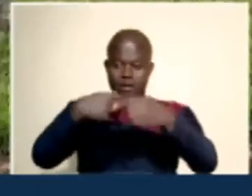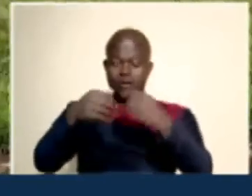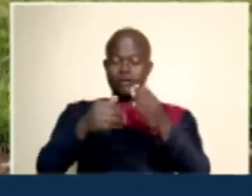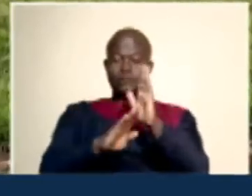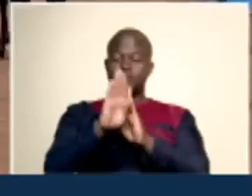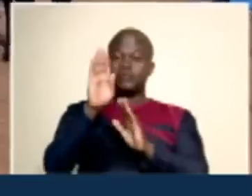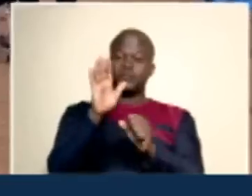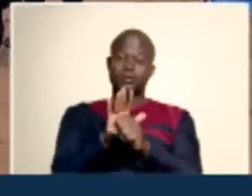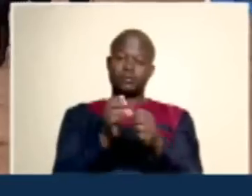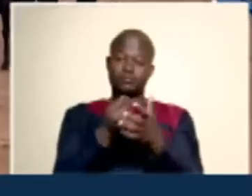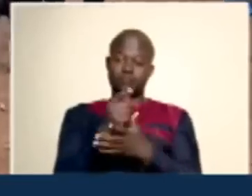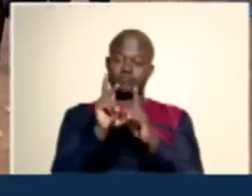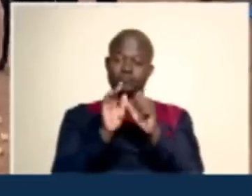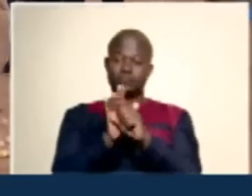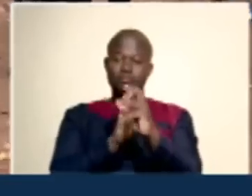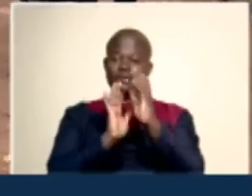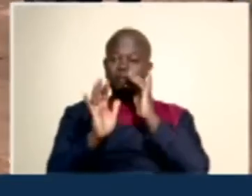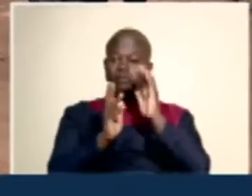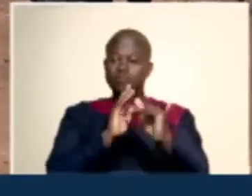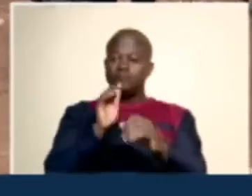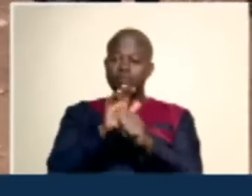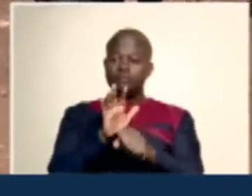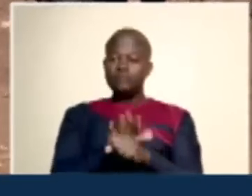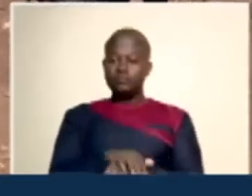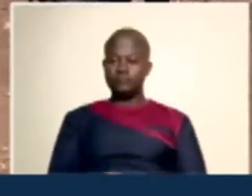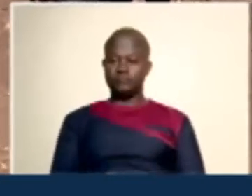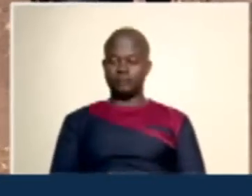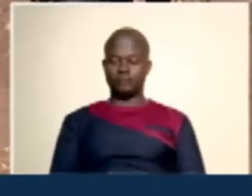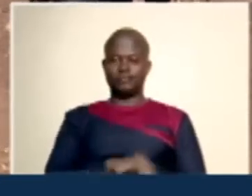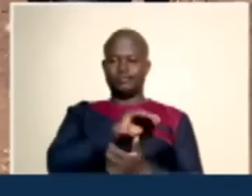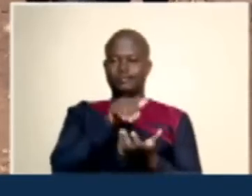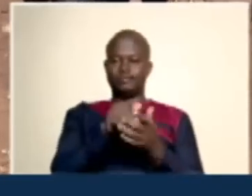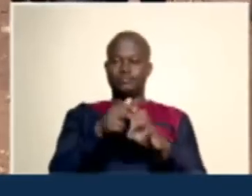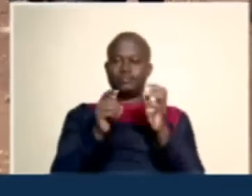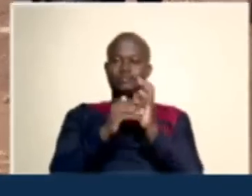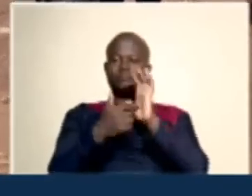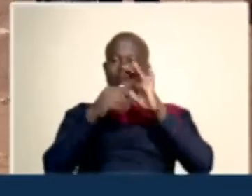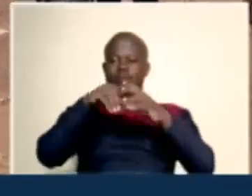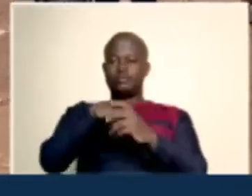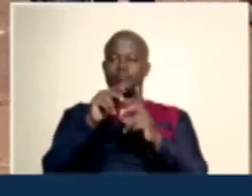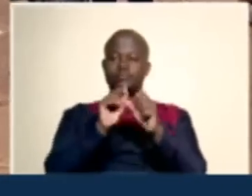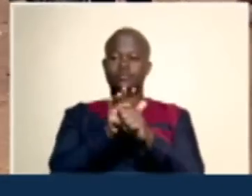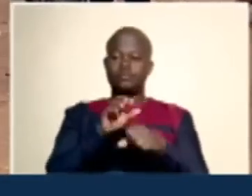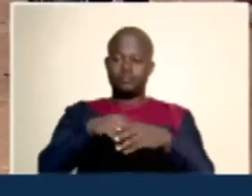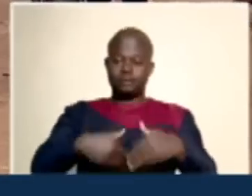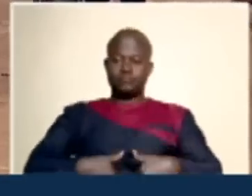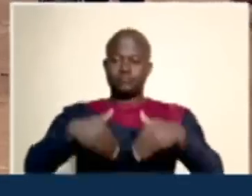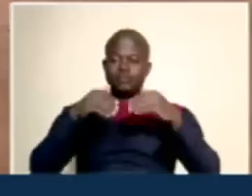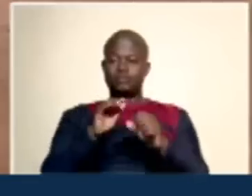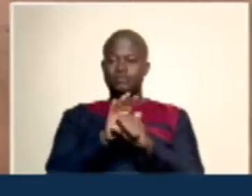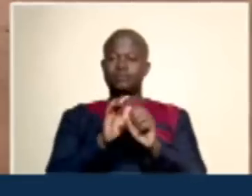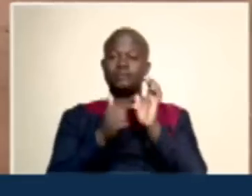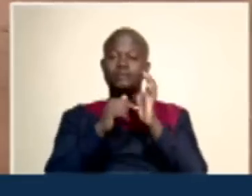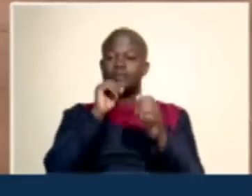iterambere rinatuma igira urujya n'uruza rw'abantu ku rwego rwo hejuru. Iyi centre ariko inagaragaramo benshi mu biganjemo urubyiruko biboneka